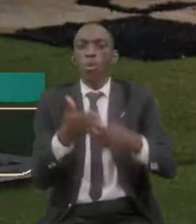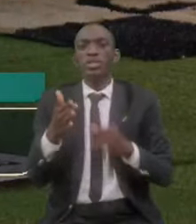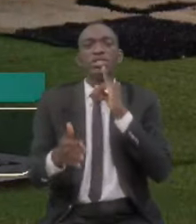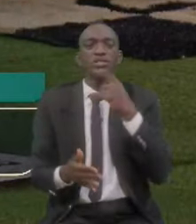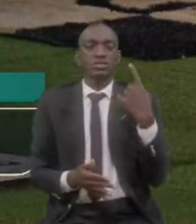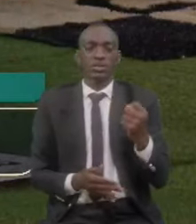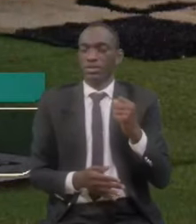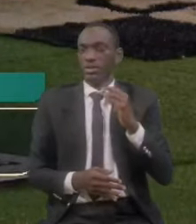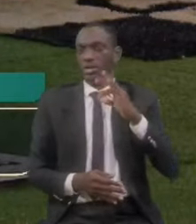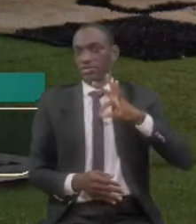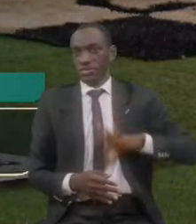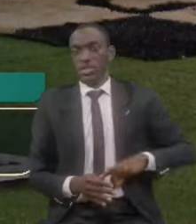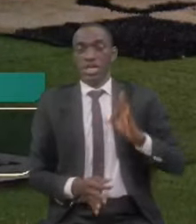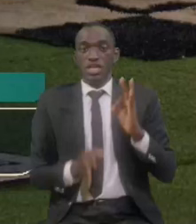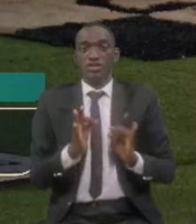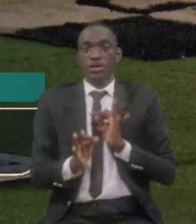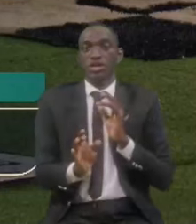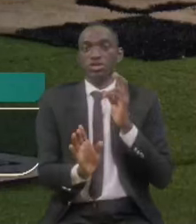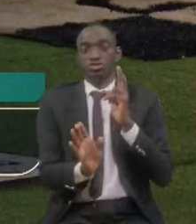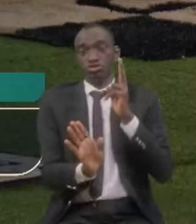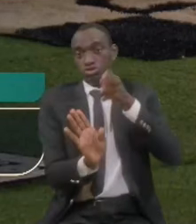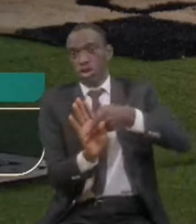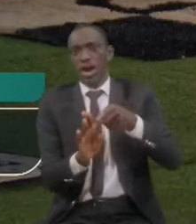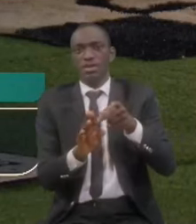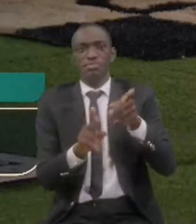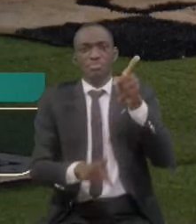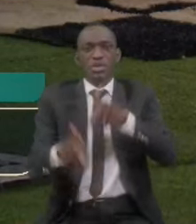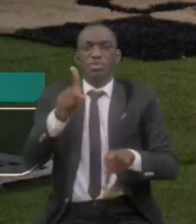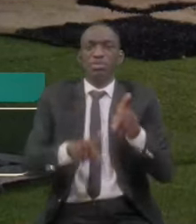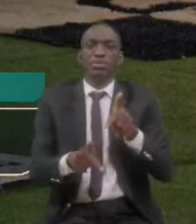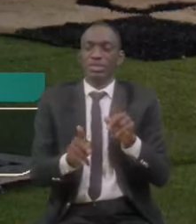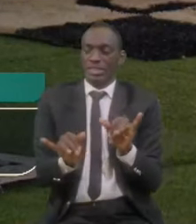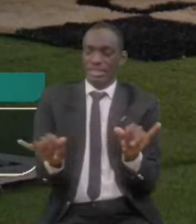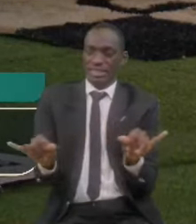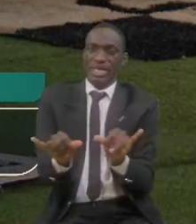l'avantage? Si je me joins aux gens de